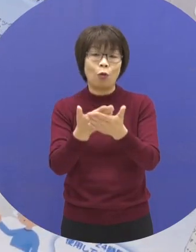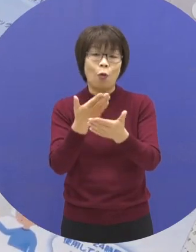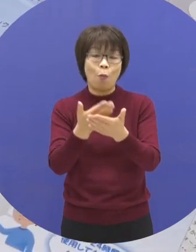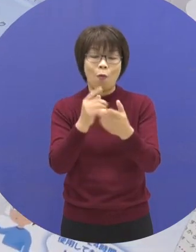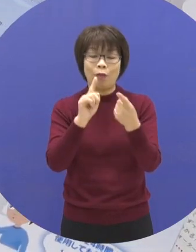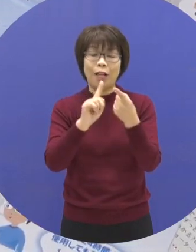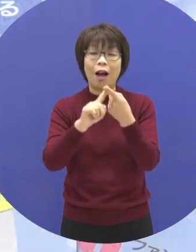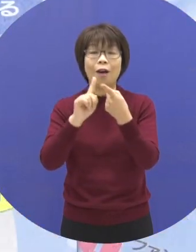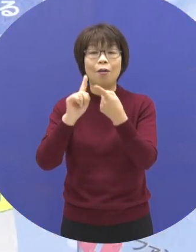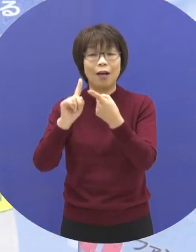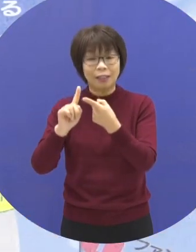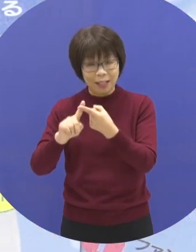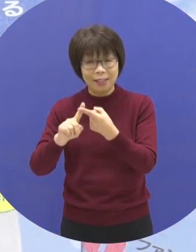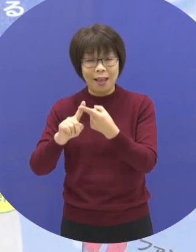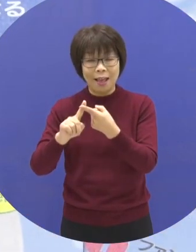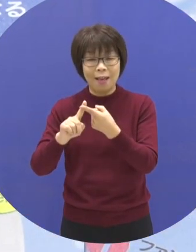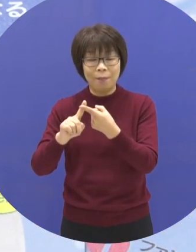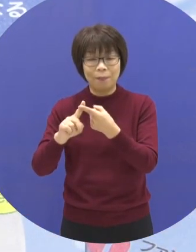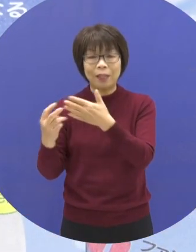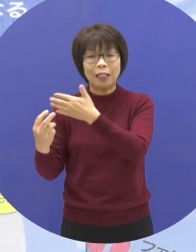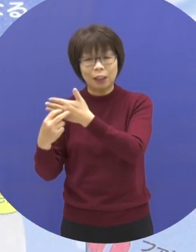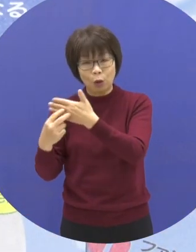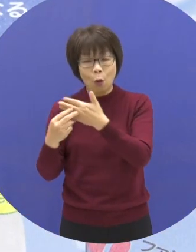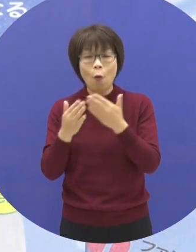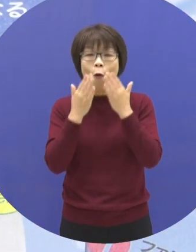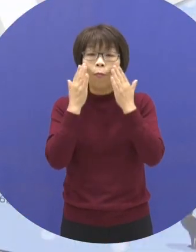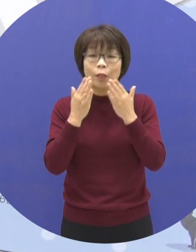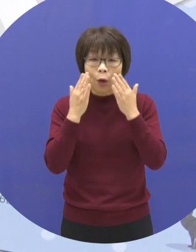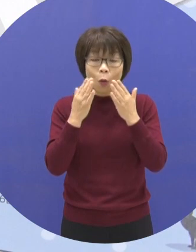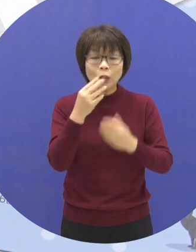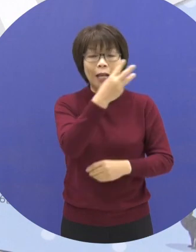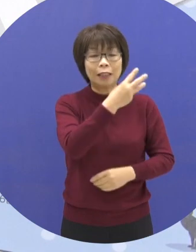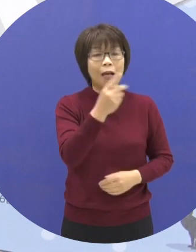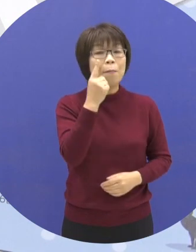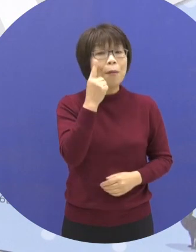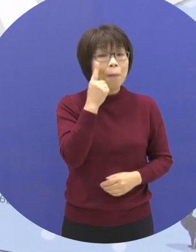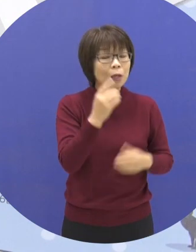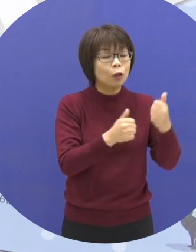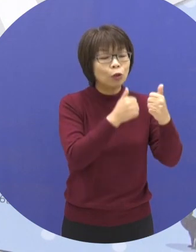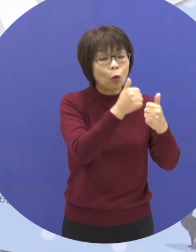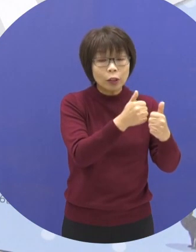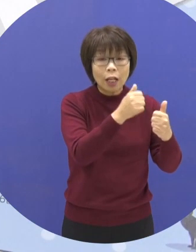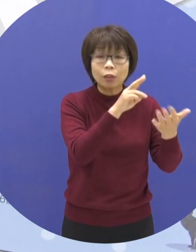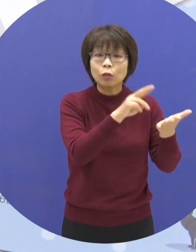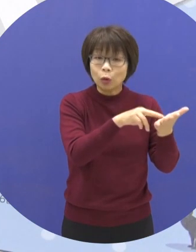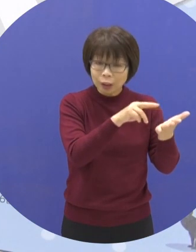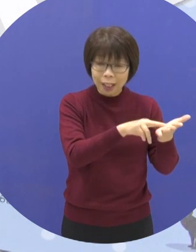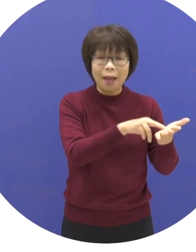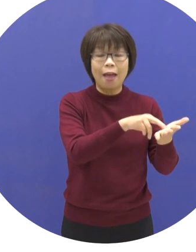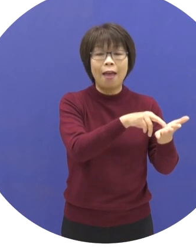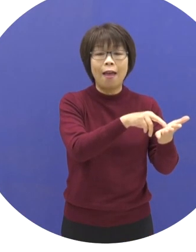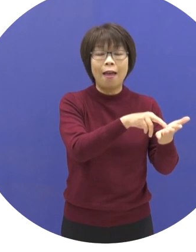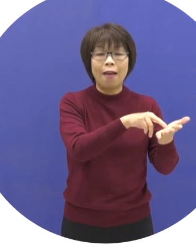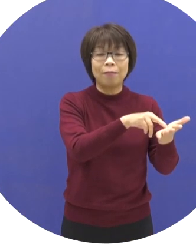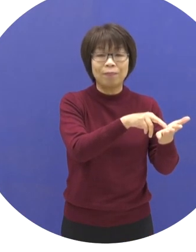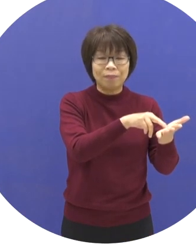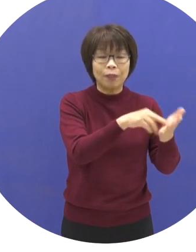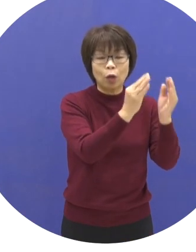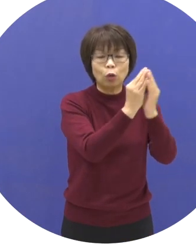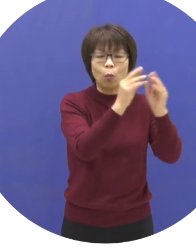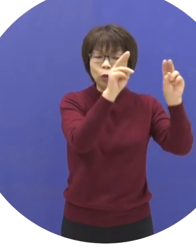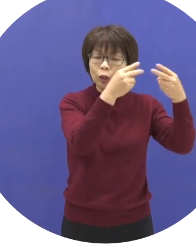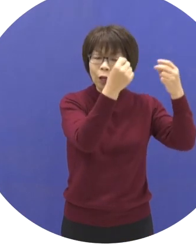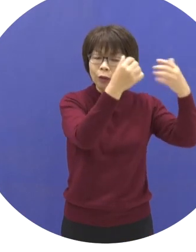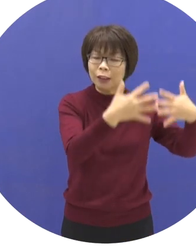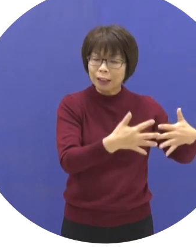というお客様のニーズに応えるため医療美容に次ぐ第3の柱として新たに動物用機器の開発